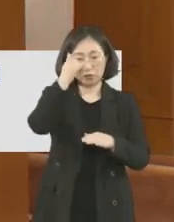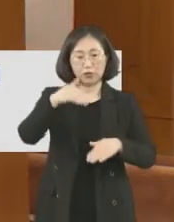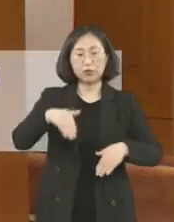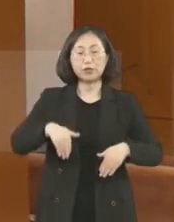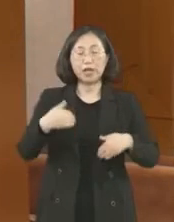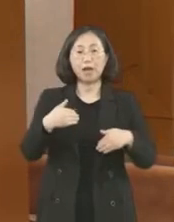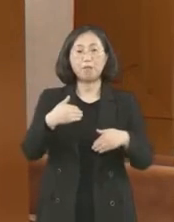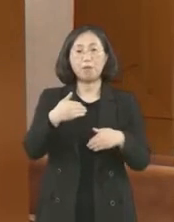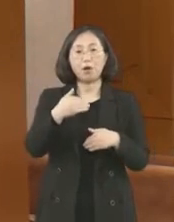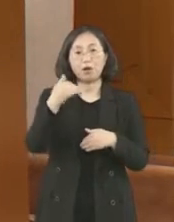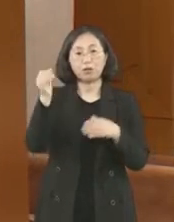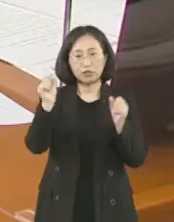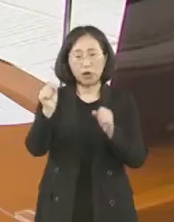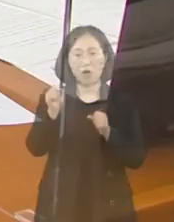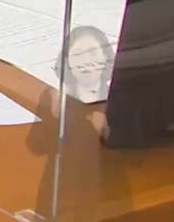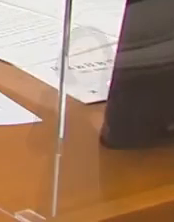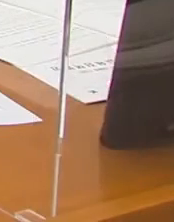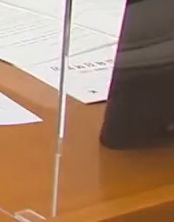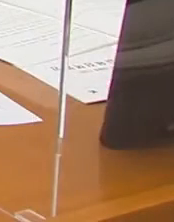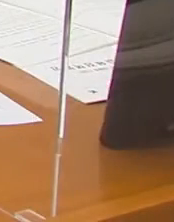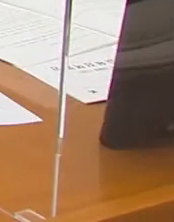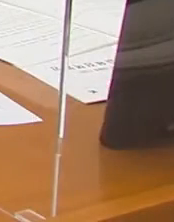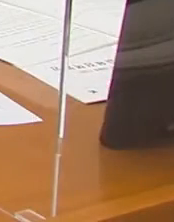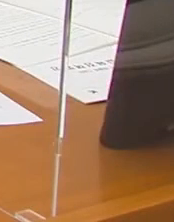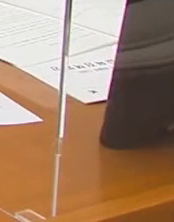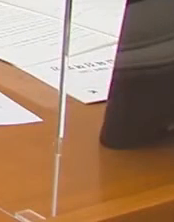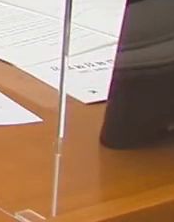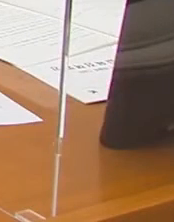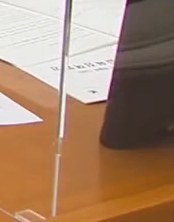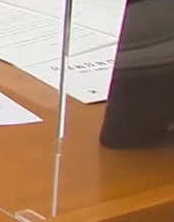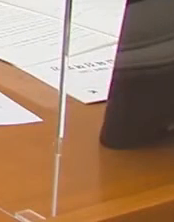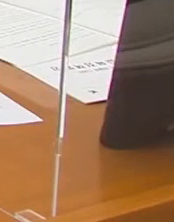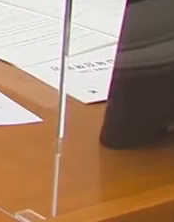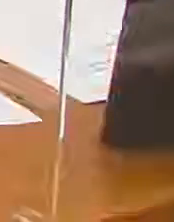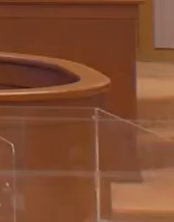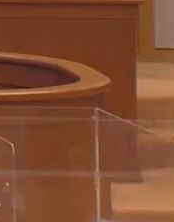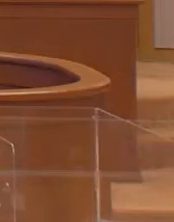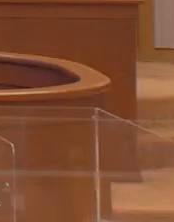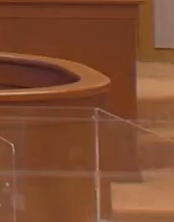충청은 이미 공동생활권이고 메갈로폴리스 초거대 도시를 언급했습니다.